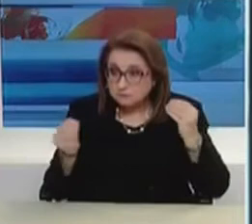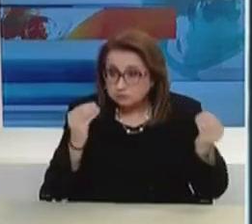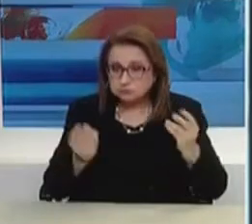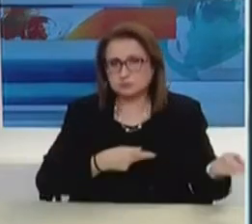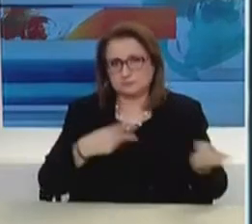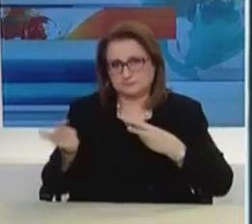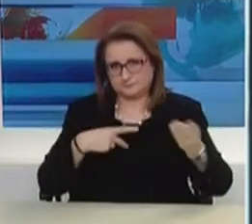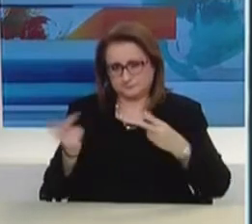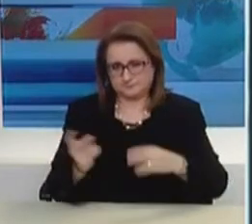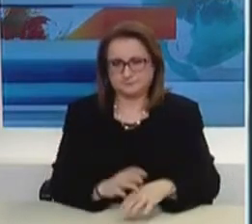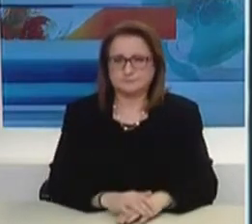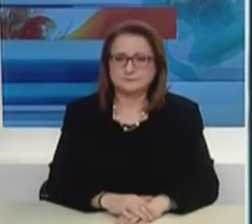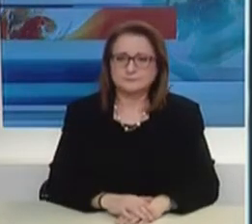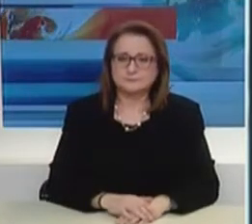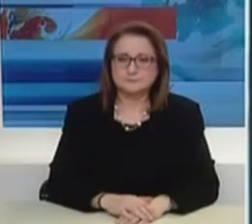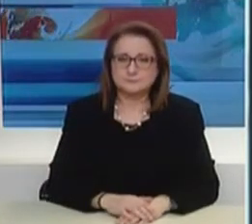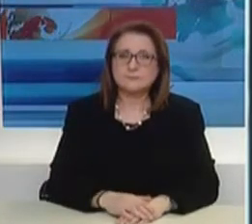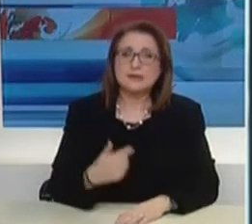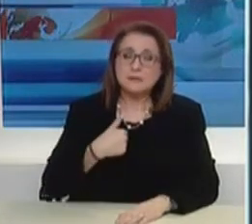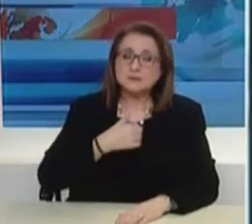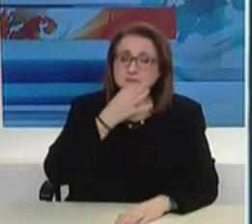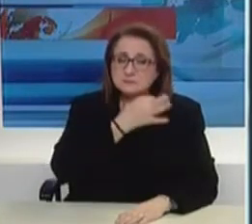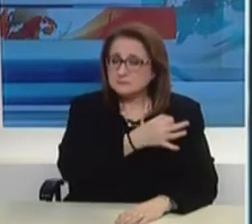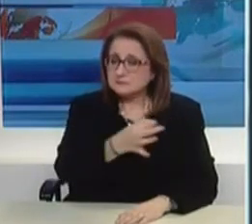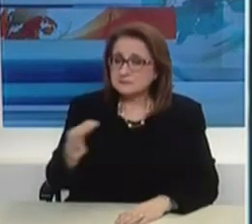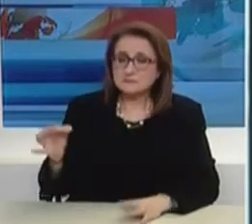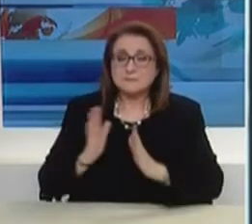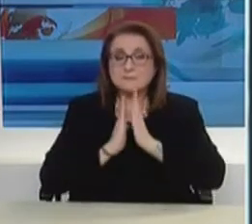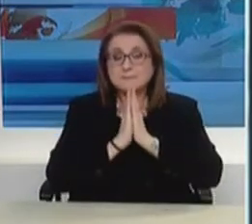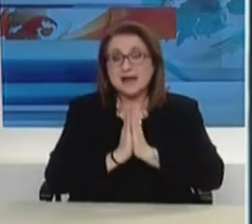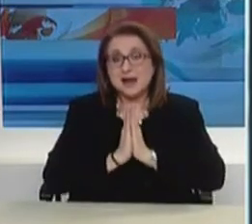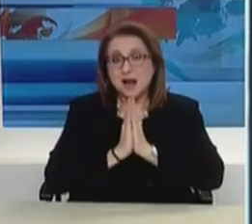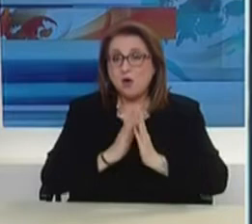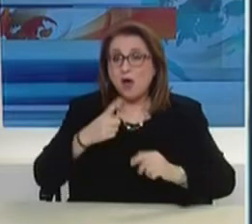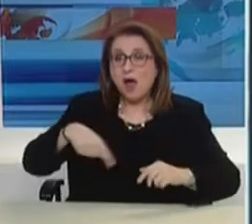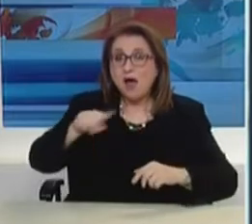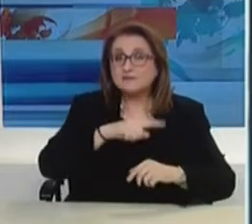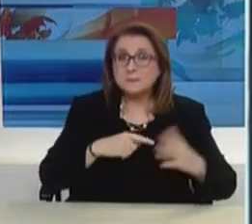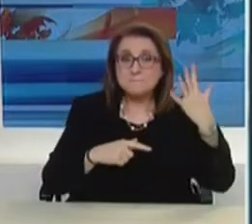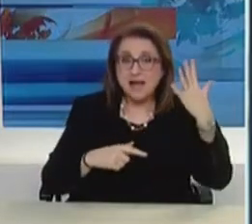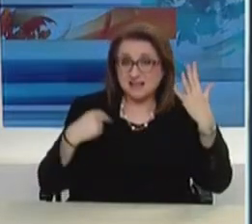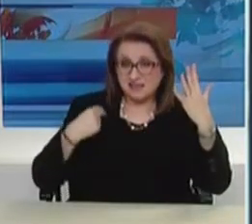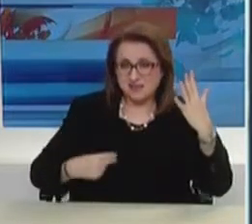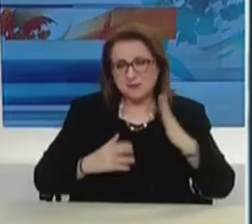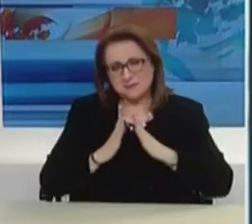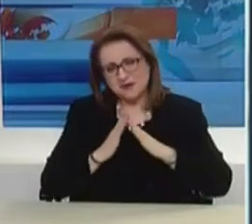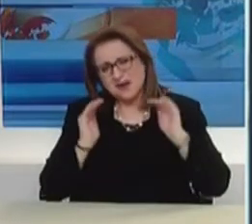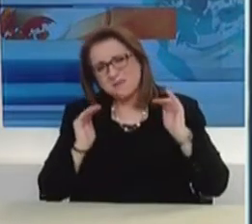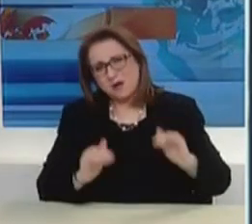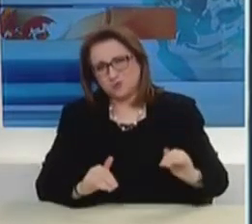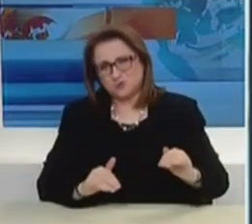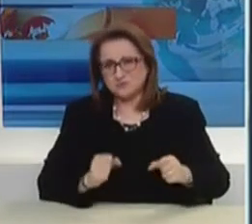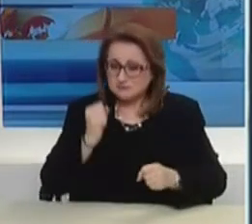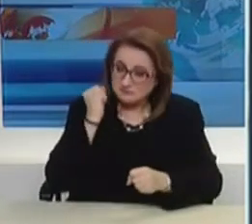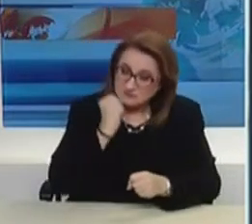ανάγκη. Απευθύνουμε έκκληση. Καλούμε τους κατοίκους αυτών των Δήμων να παραμείνουν στα σπίτια τους,